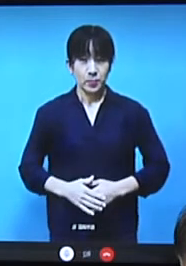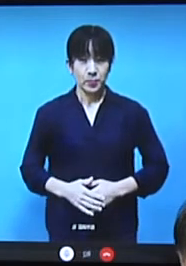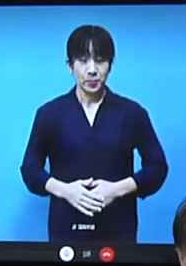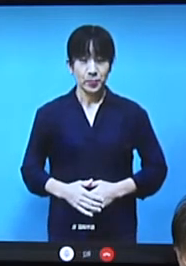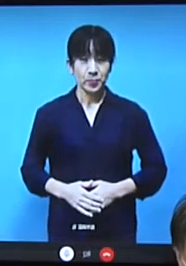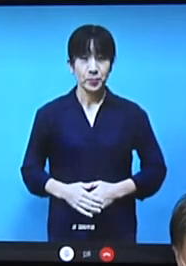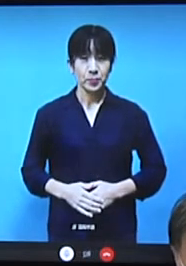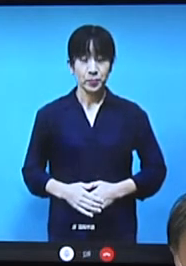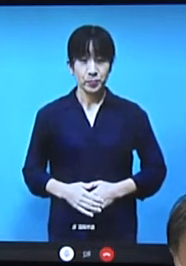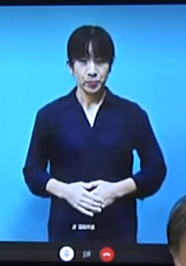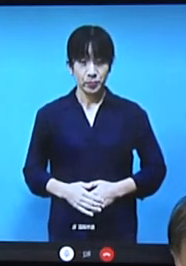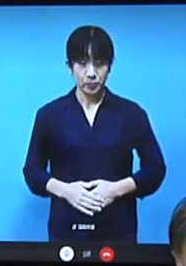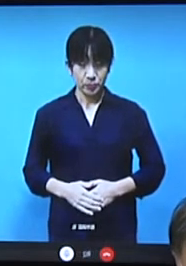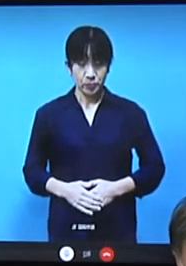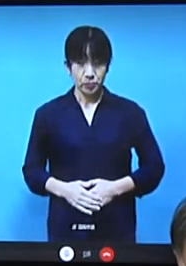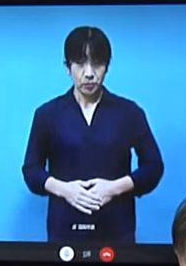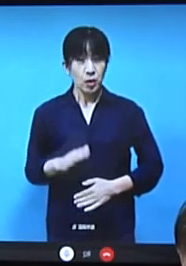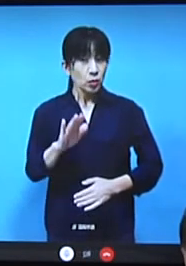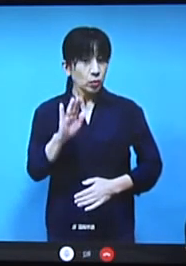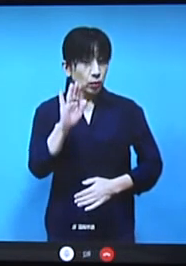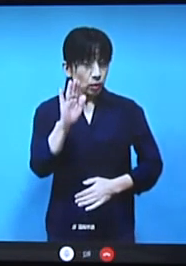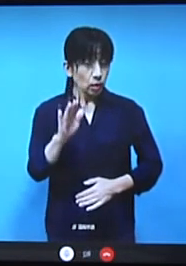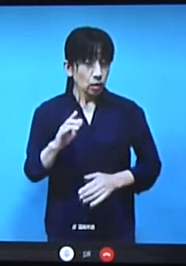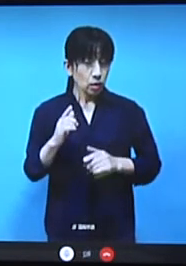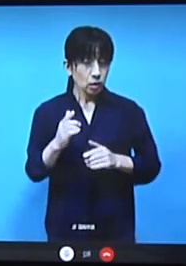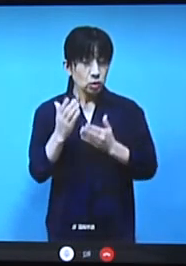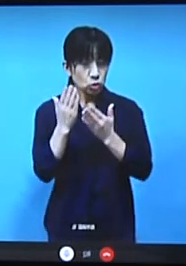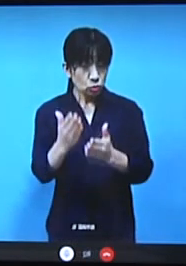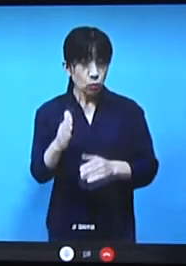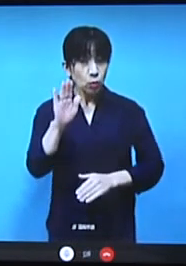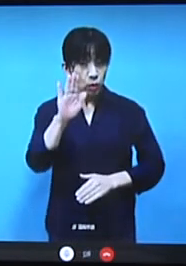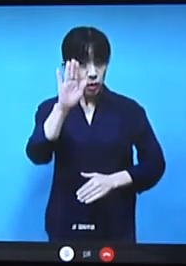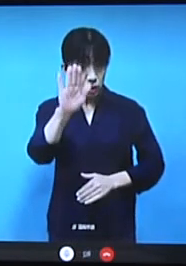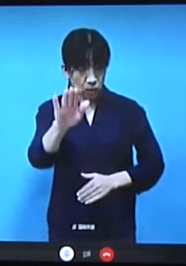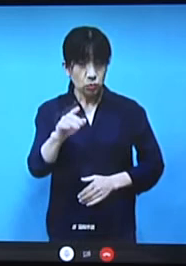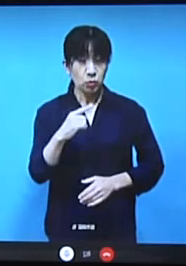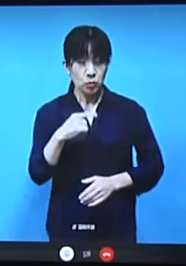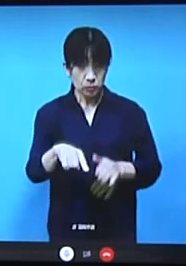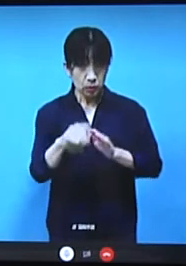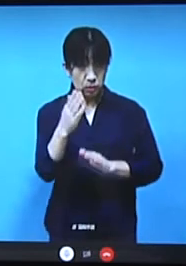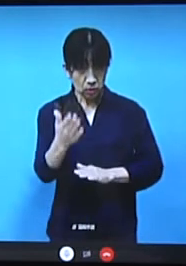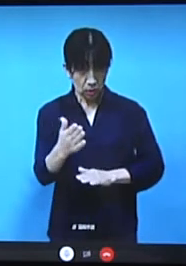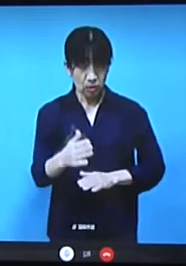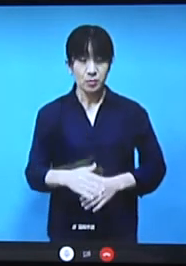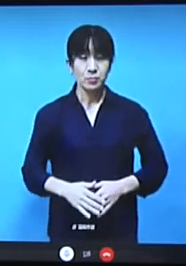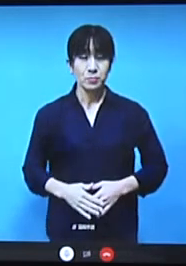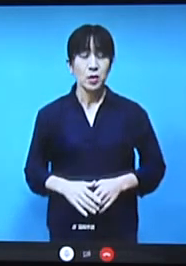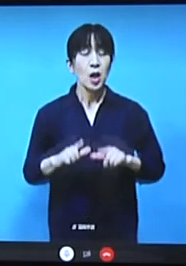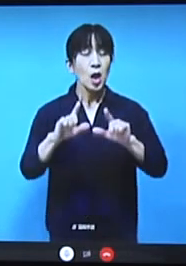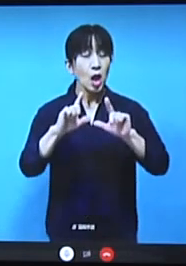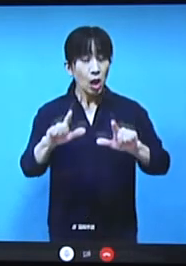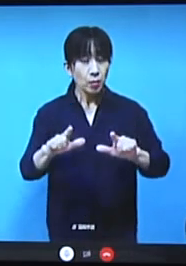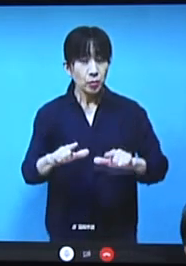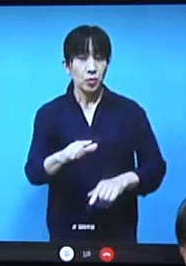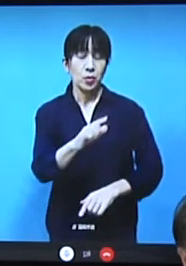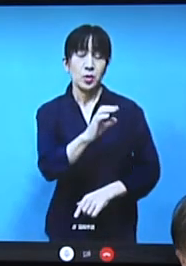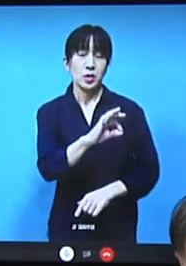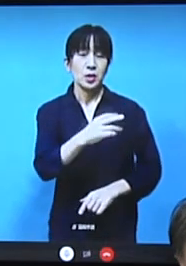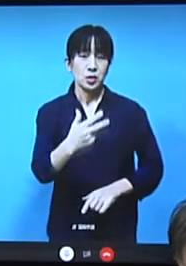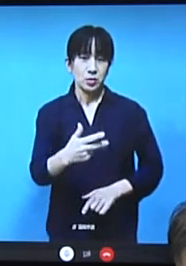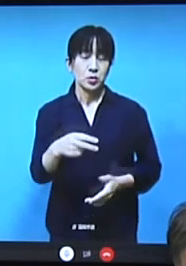一応確認ですが、これからということですね。 金沢市さん、午後6時半ごろからというふうの予定というふうに発表されています。